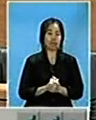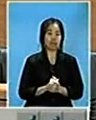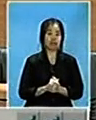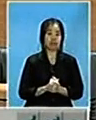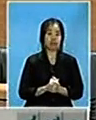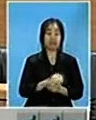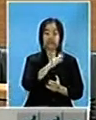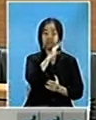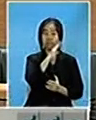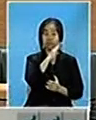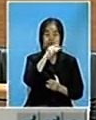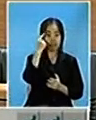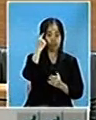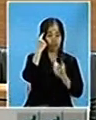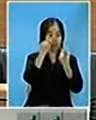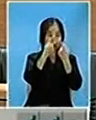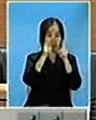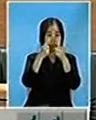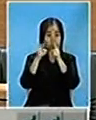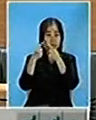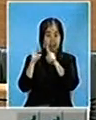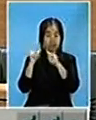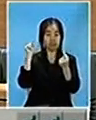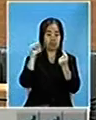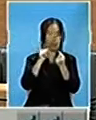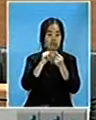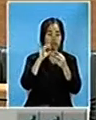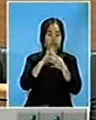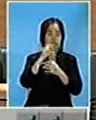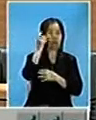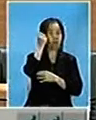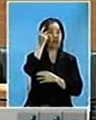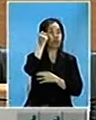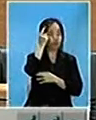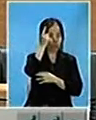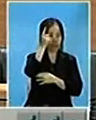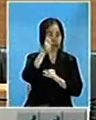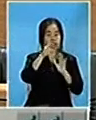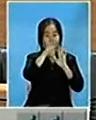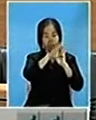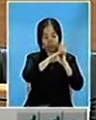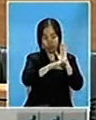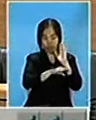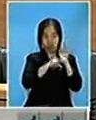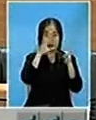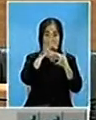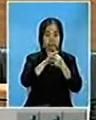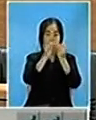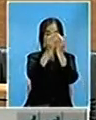ถ้าความเห็นต่างนี้ตั้งอยู่บนพื้นฐานของความเข้าใจต่อหลักคิดเรื่องรัฐธรรมนูญตรง